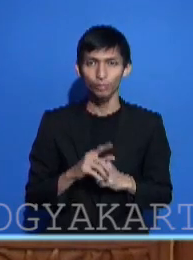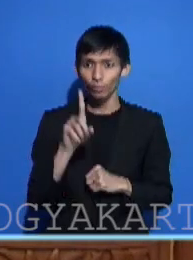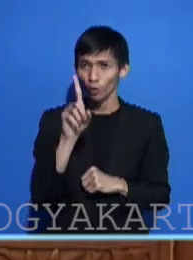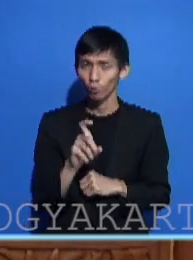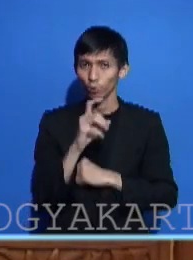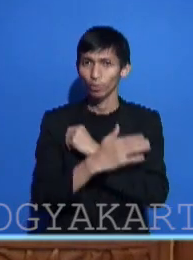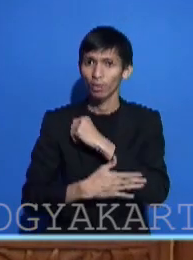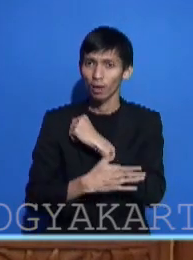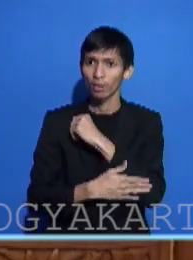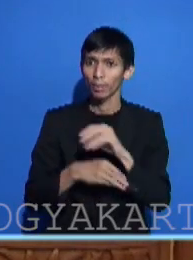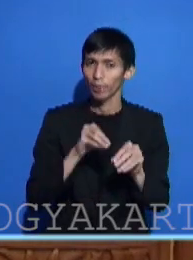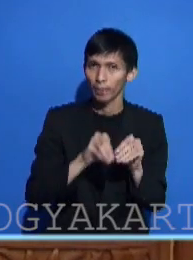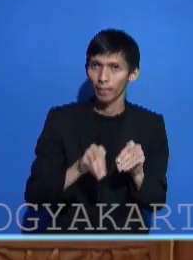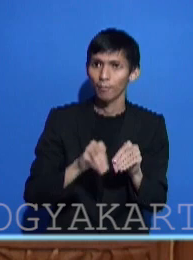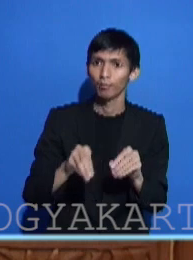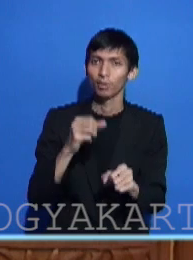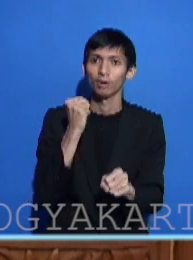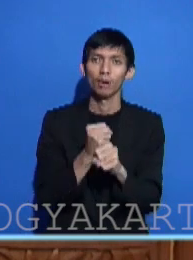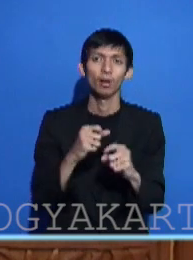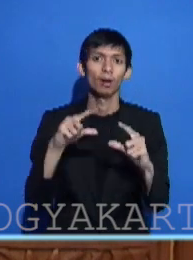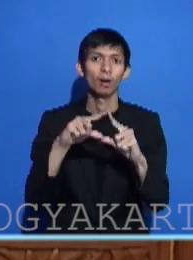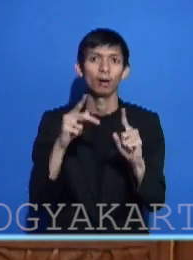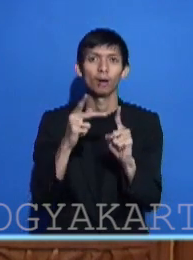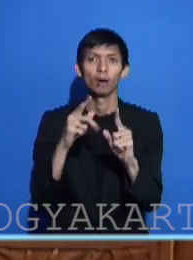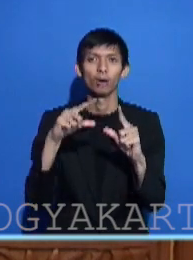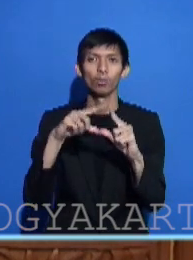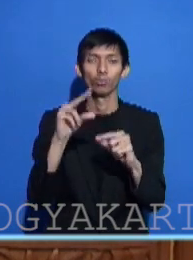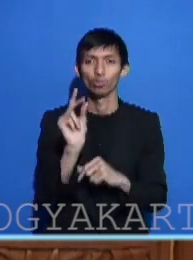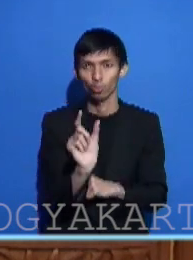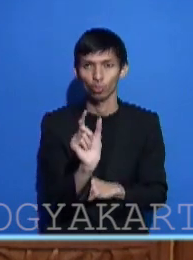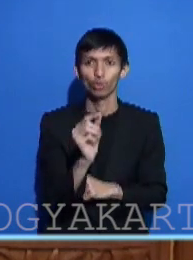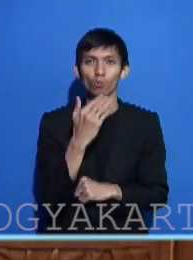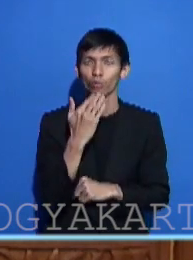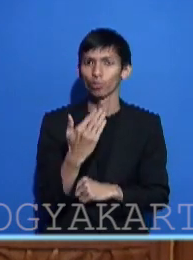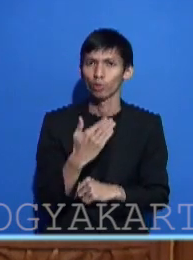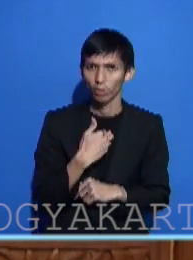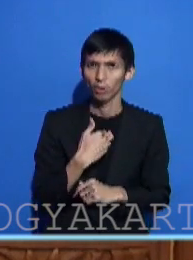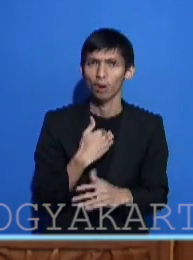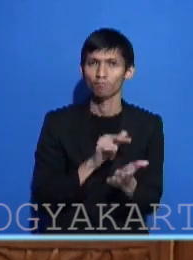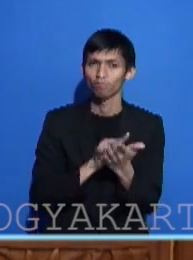tanaman gaharu Uki gadah kalau dengan ekspor ingkang inggil kuningannya